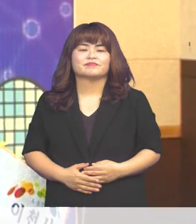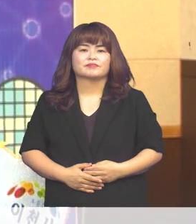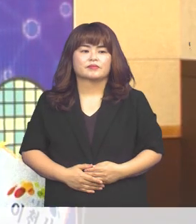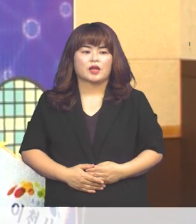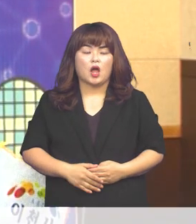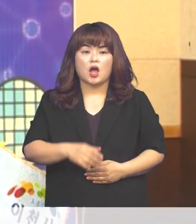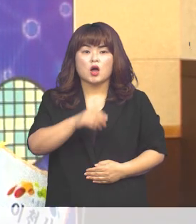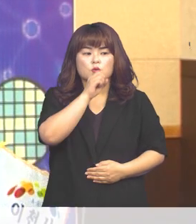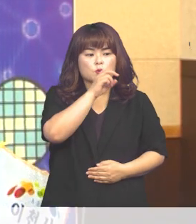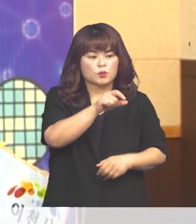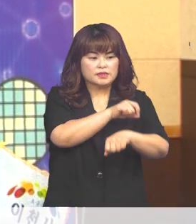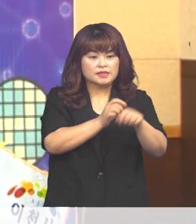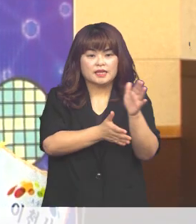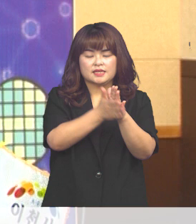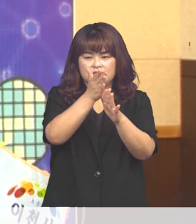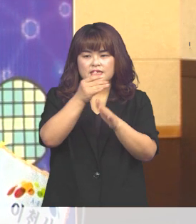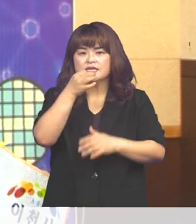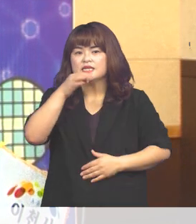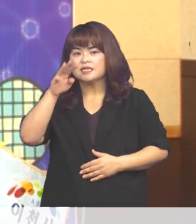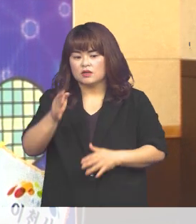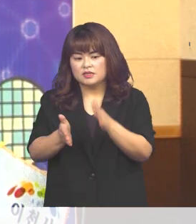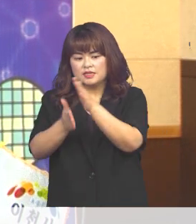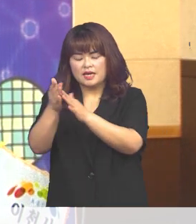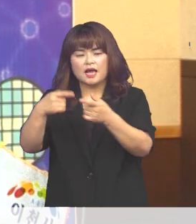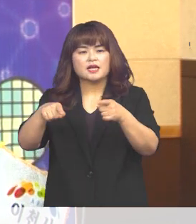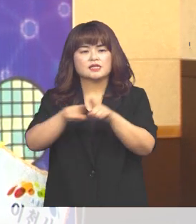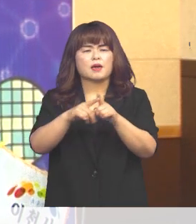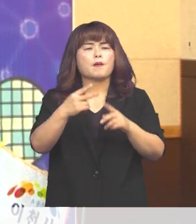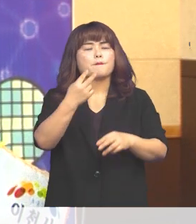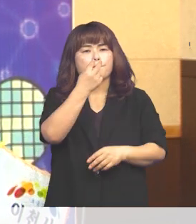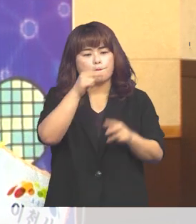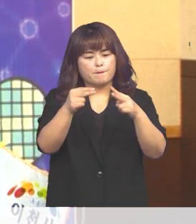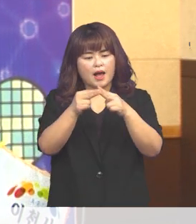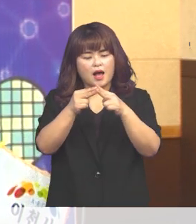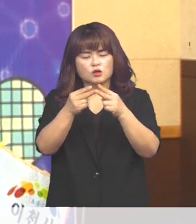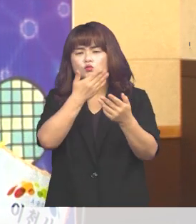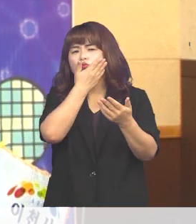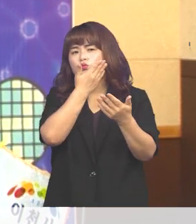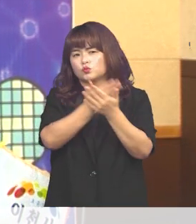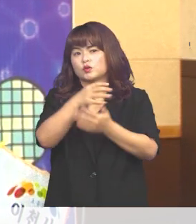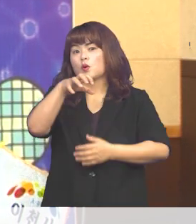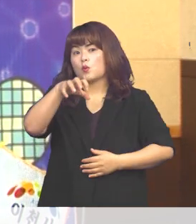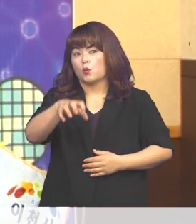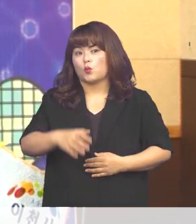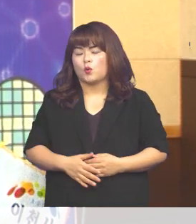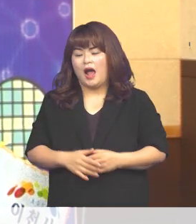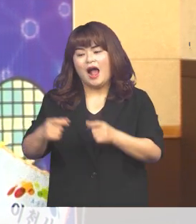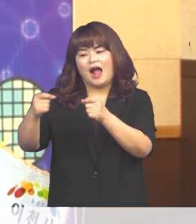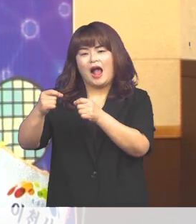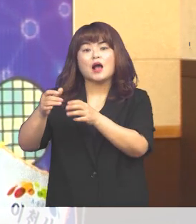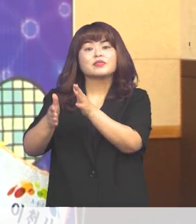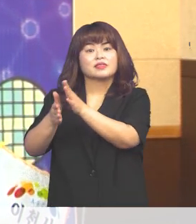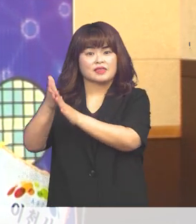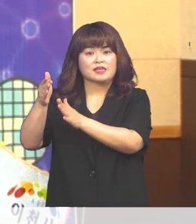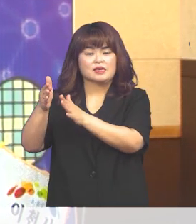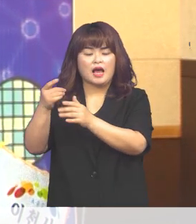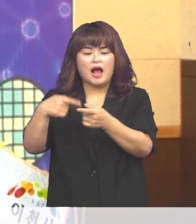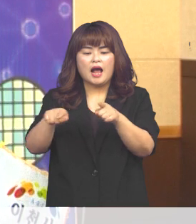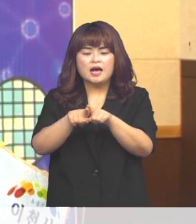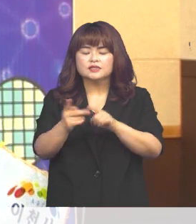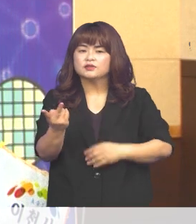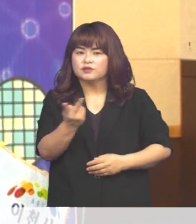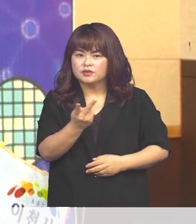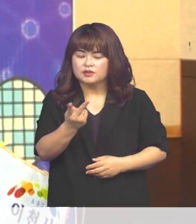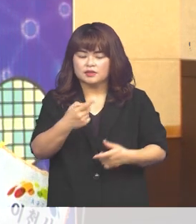용인특례시와 이천시는 반도체 핵심 거점 도시입니다. 또 이웃 도시입니다.